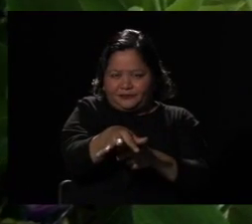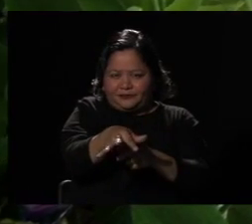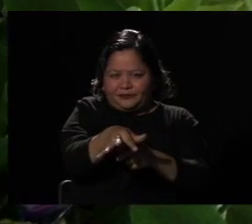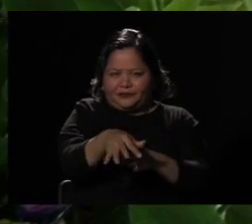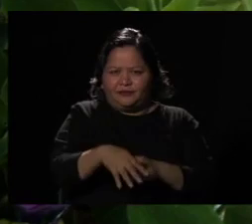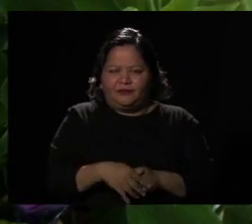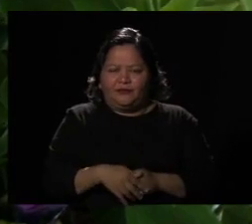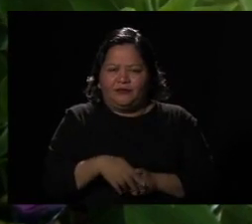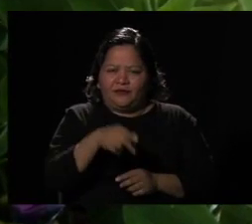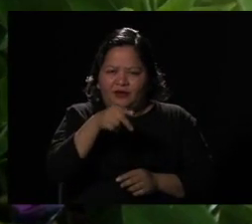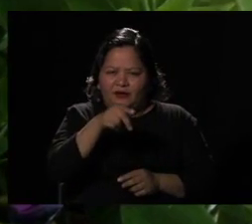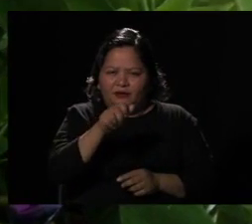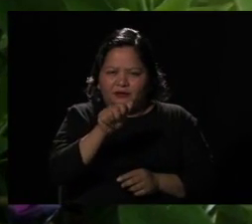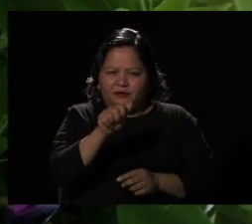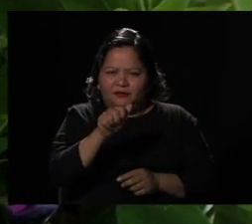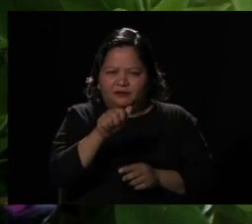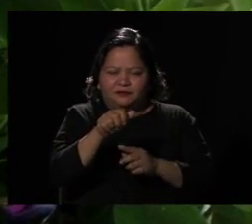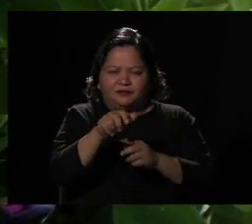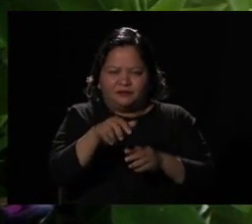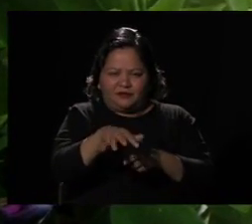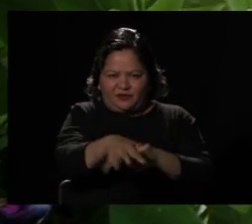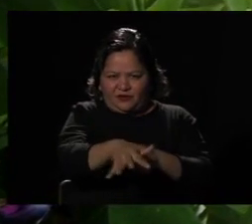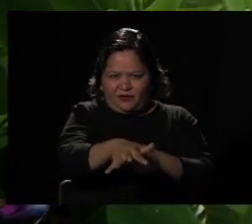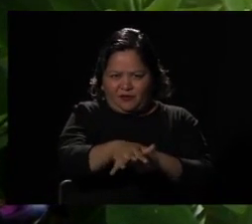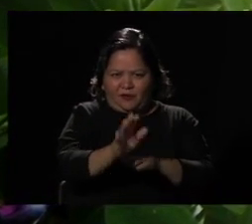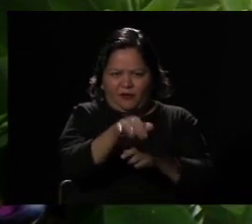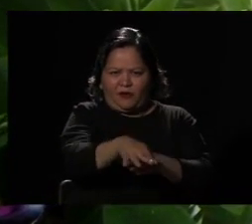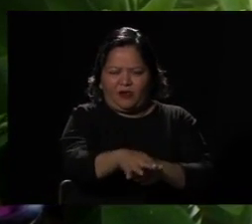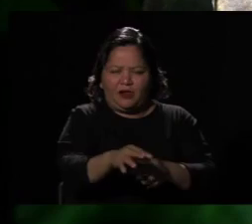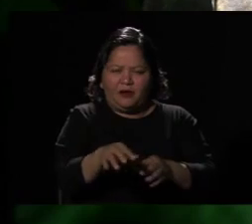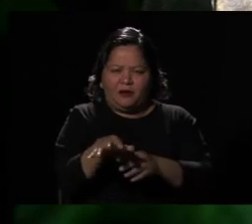5 na hagun akangkang malulasa.